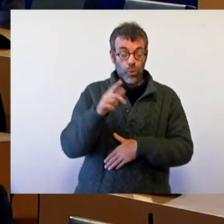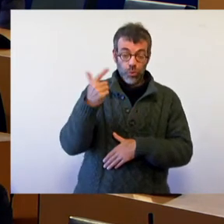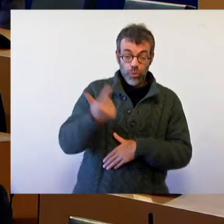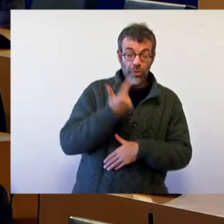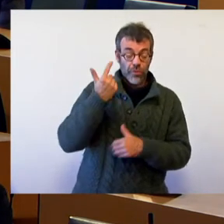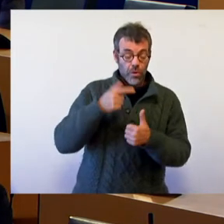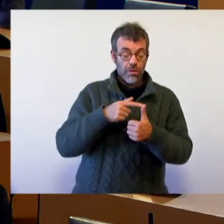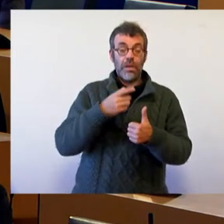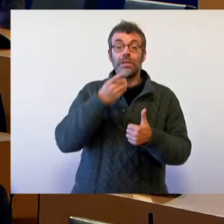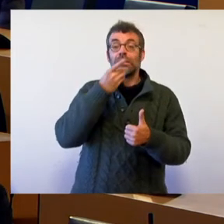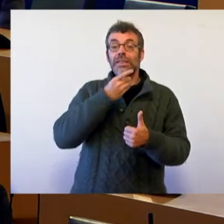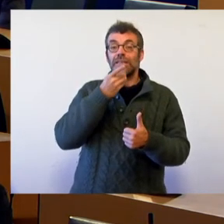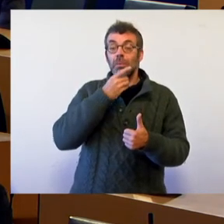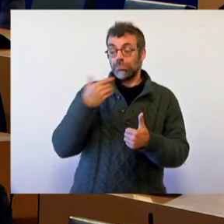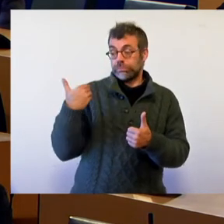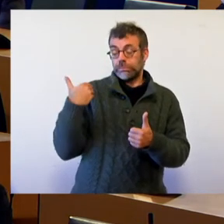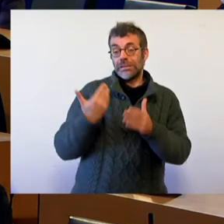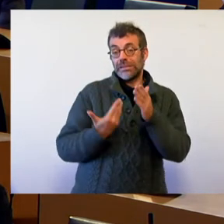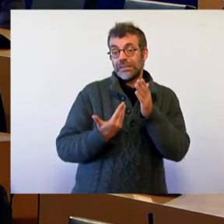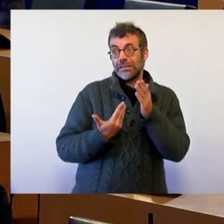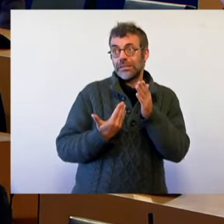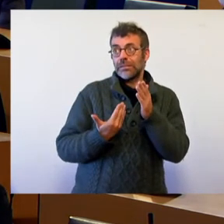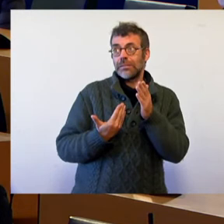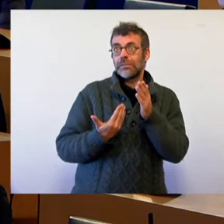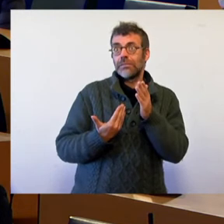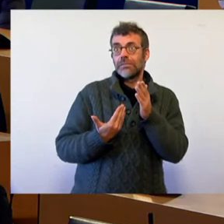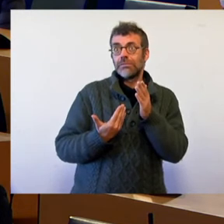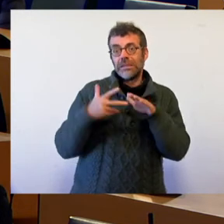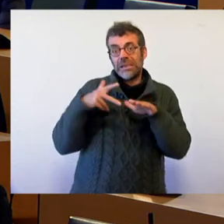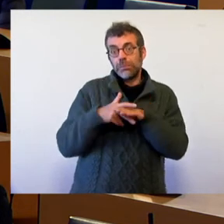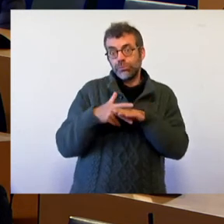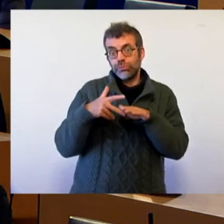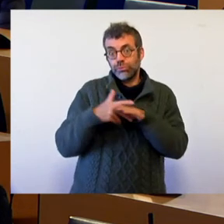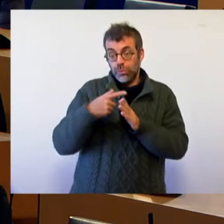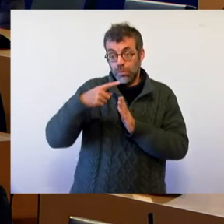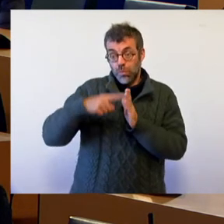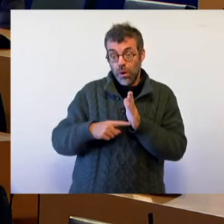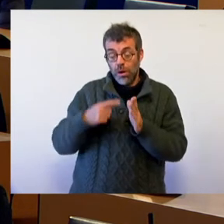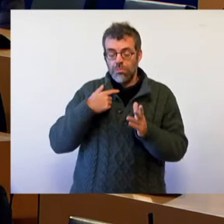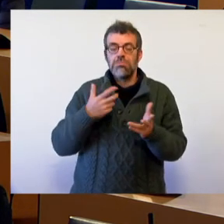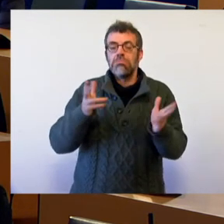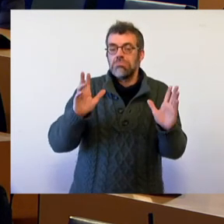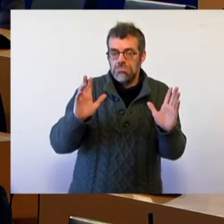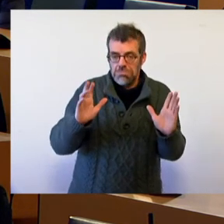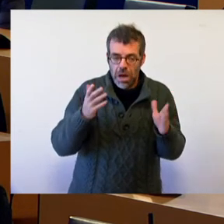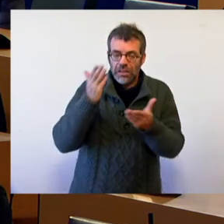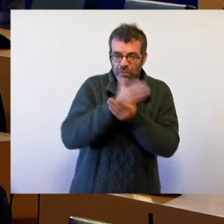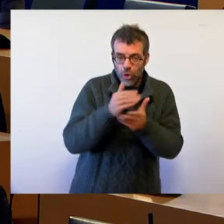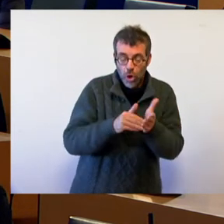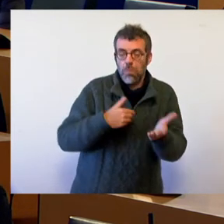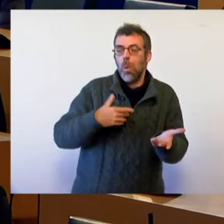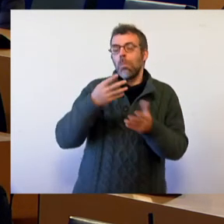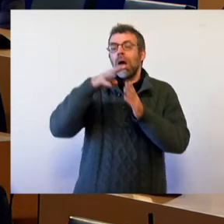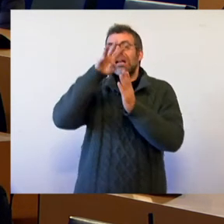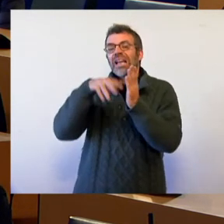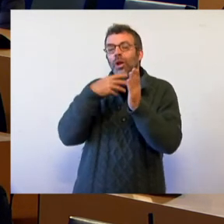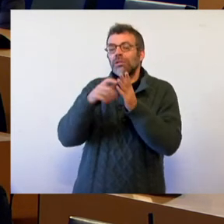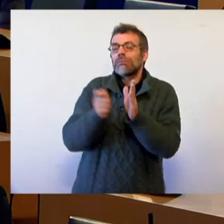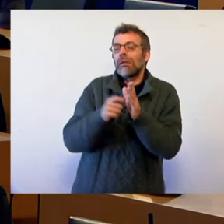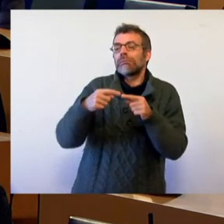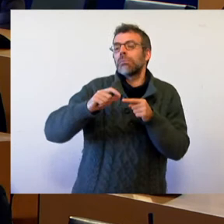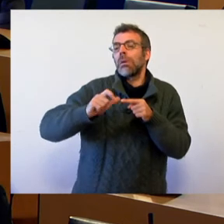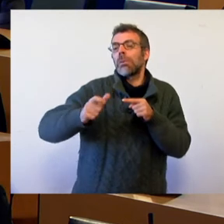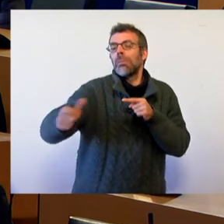en début décembre. Évidemment, il est hors de question que j'annonce quoi que ce soit en termes de calendrier. Je peux vous dire que,